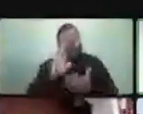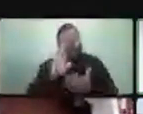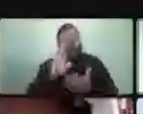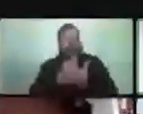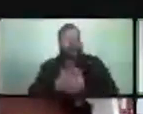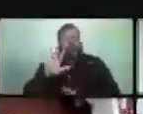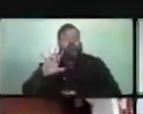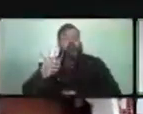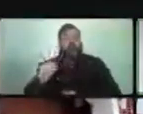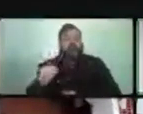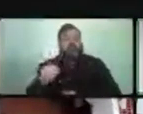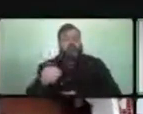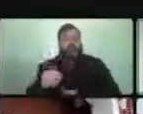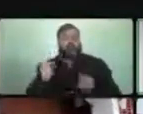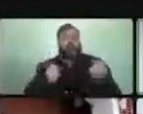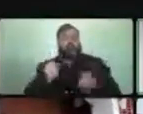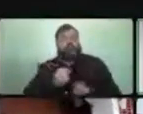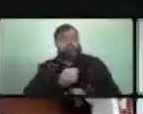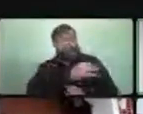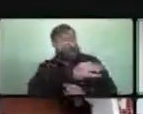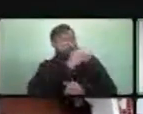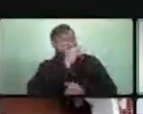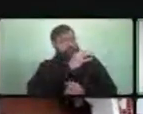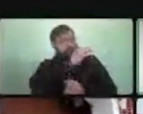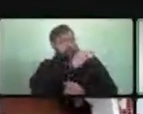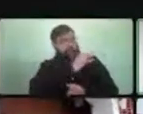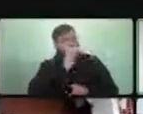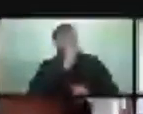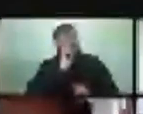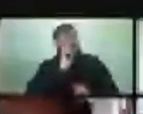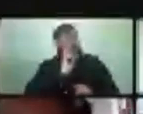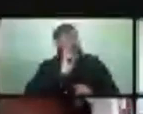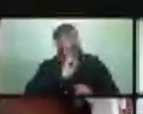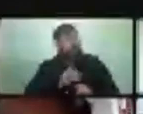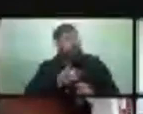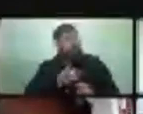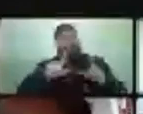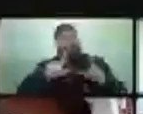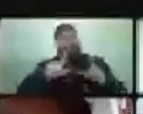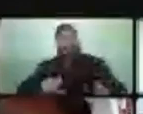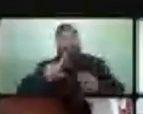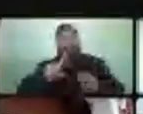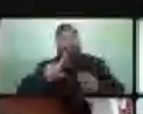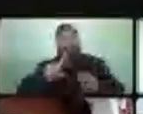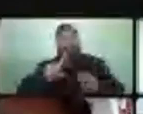Tulifanya vipimo katika shule zetu